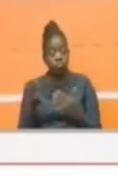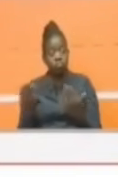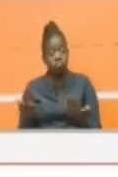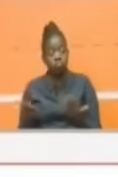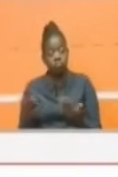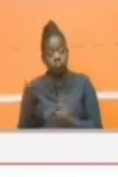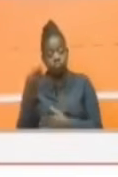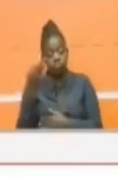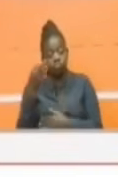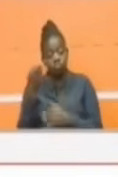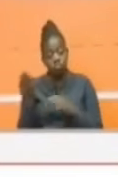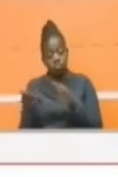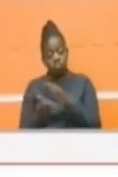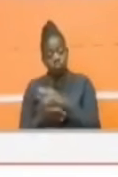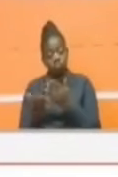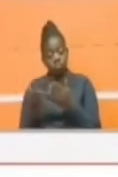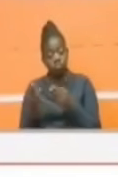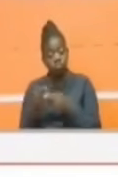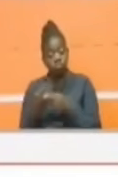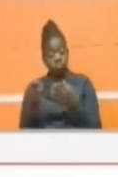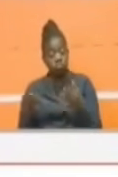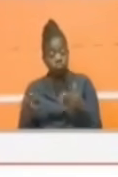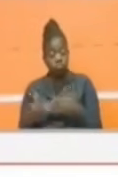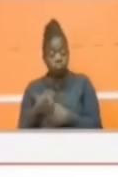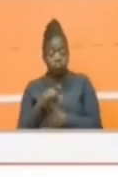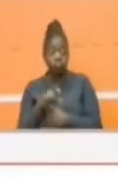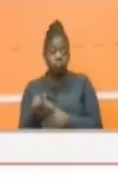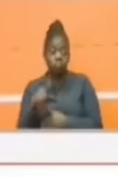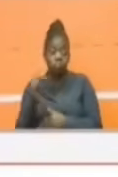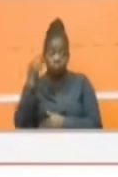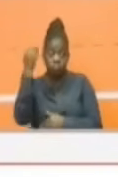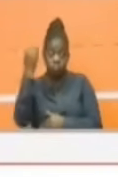kugwa tusubira tuwike ejja Tujamu tuwala